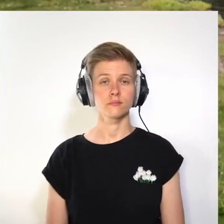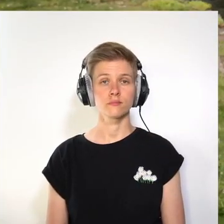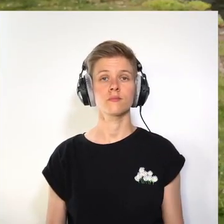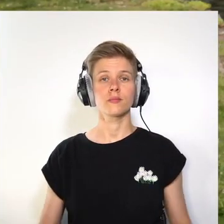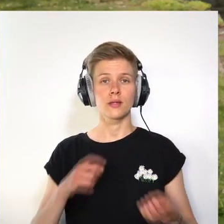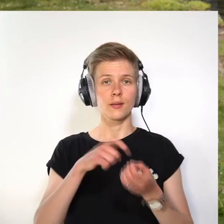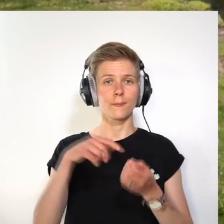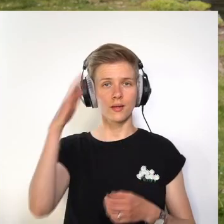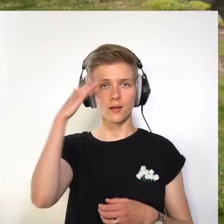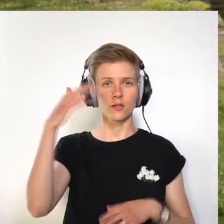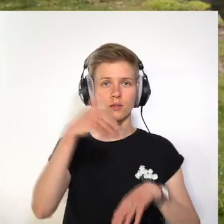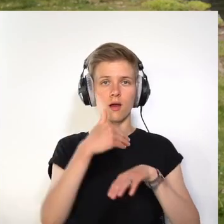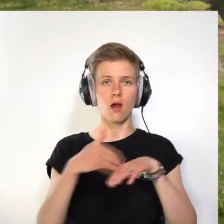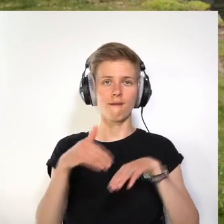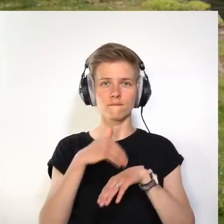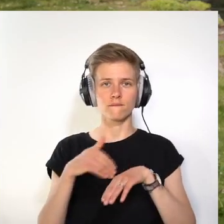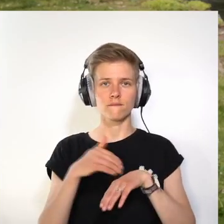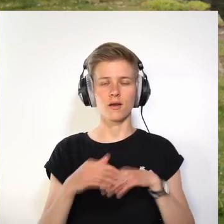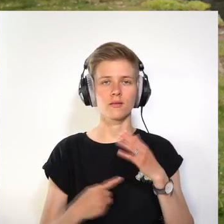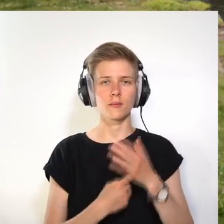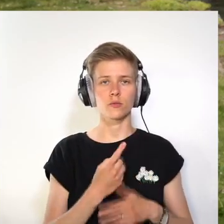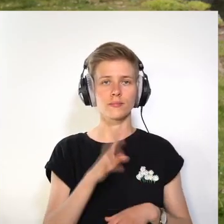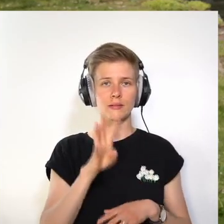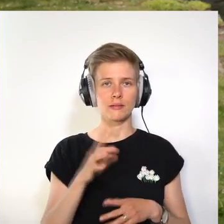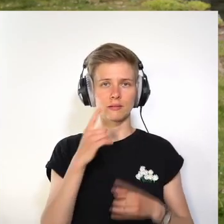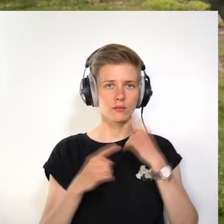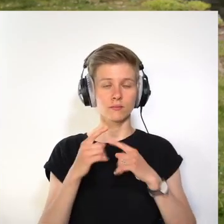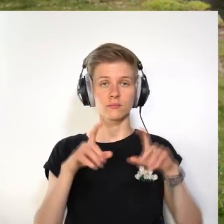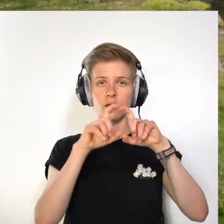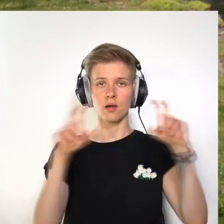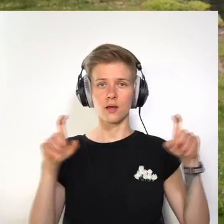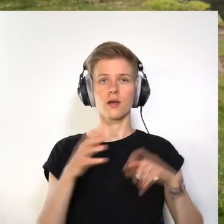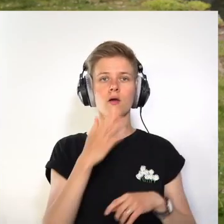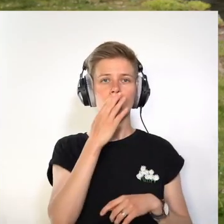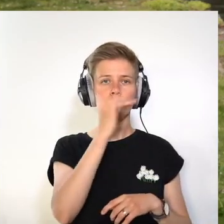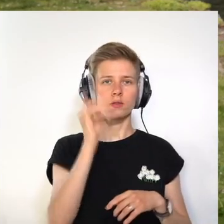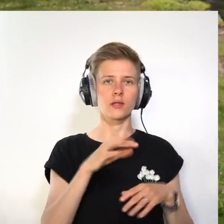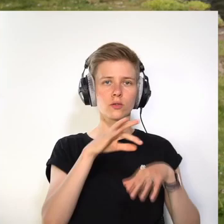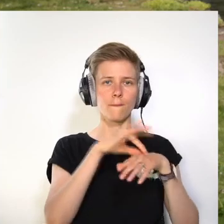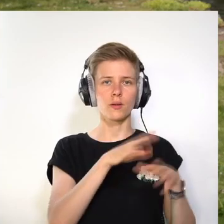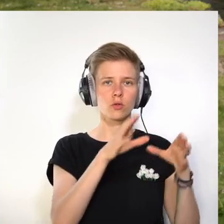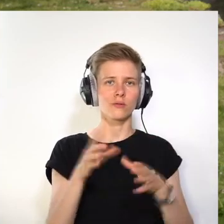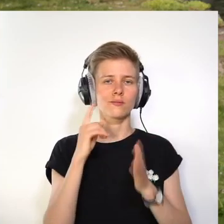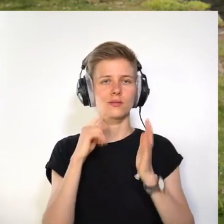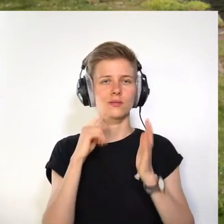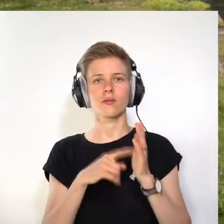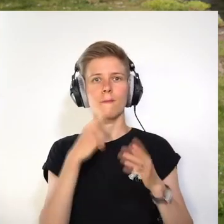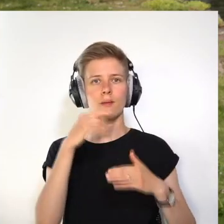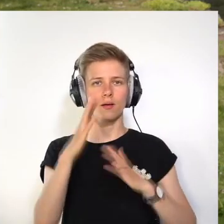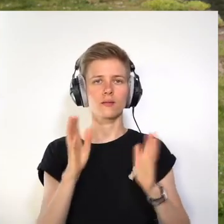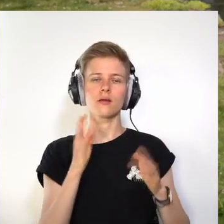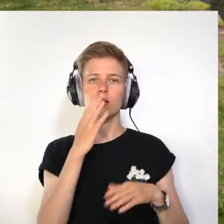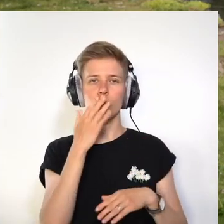Tässä Medikalisaation haavat-tapahtuman neljännessä keskustelussa aiheena on homoseksuaalisuuden patologisointi, eli sairaudeksi määritteleminen.